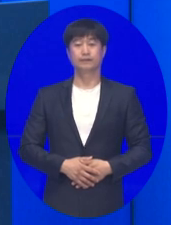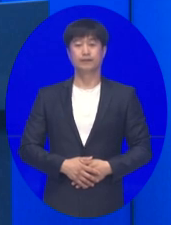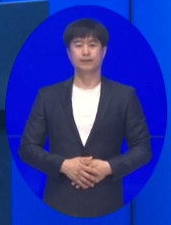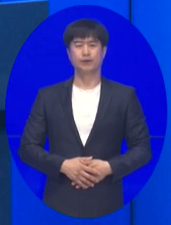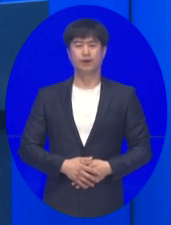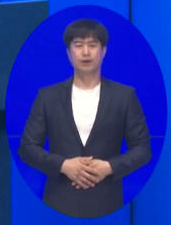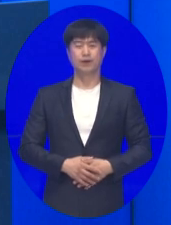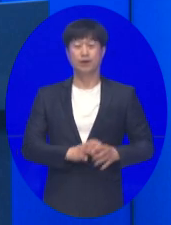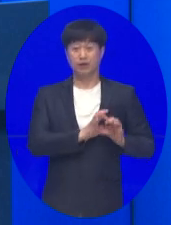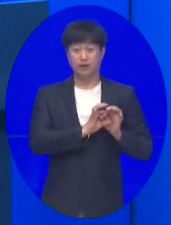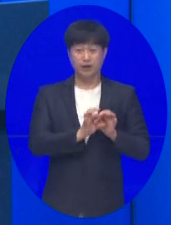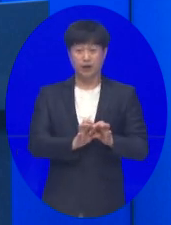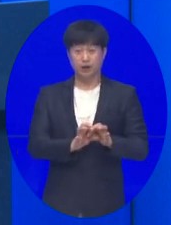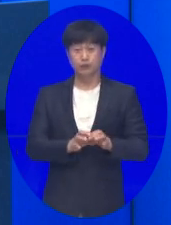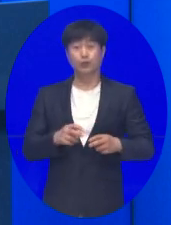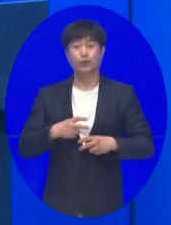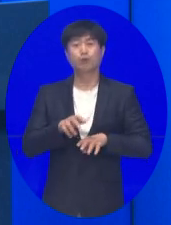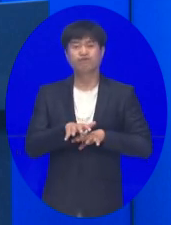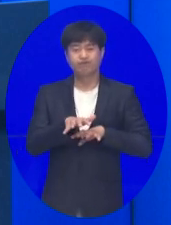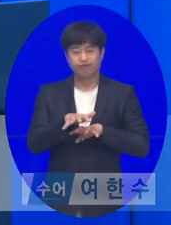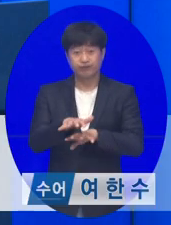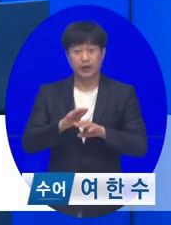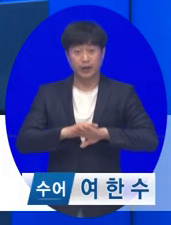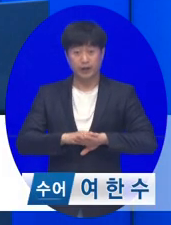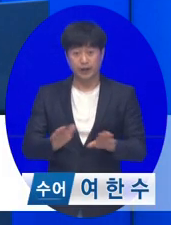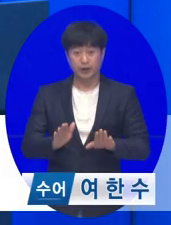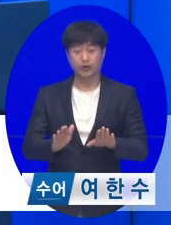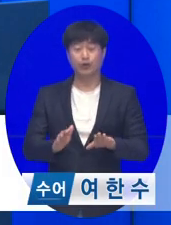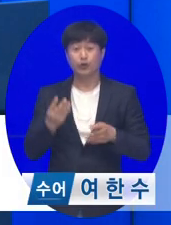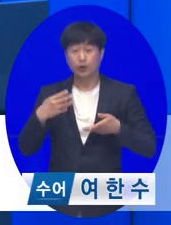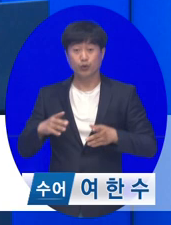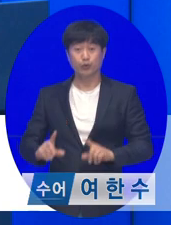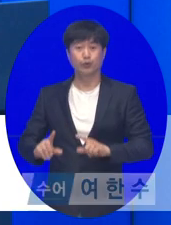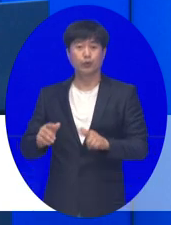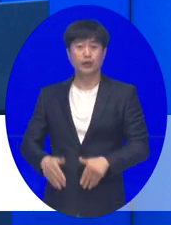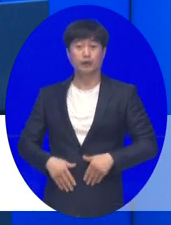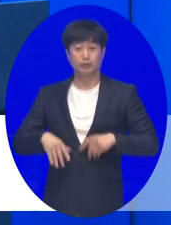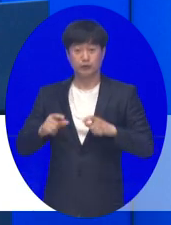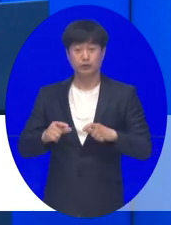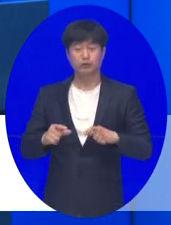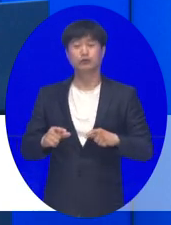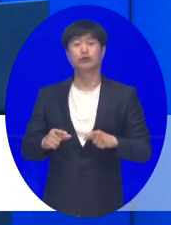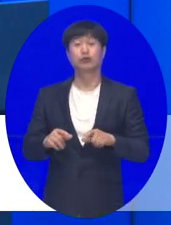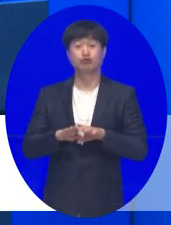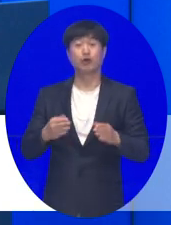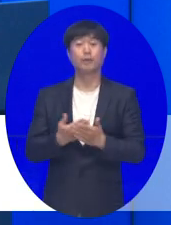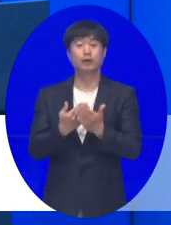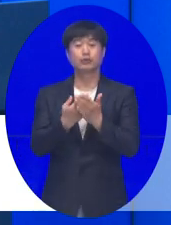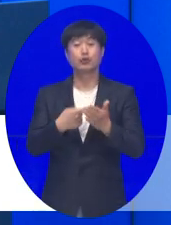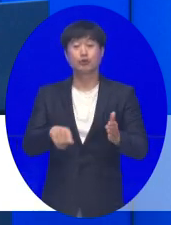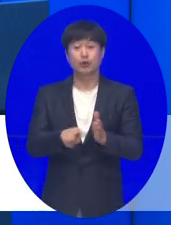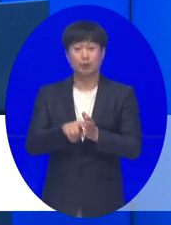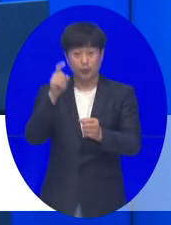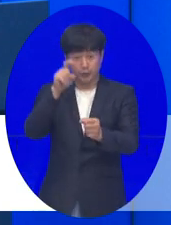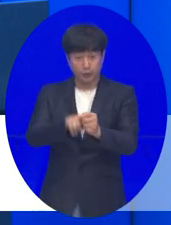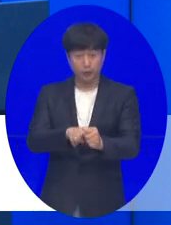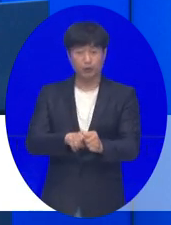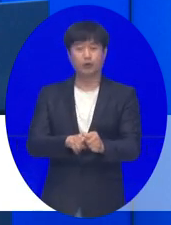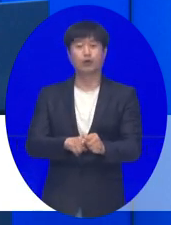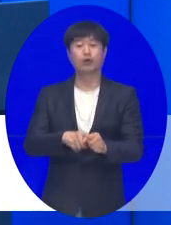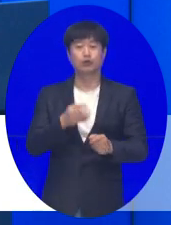만성적인 교통 정체를 해소하고 경기 동남권 지역의 균형발전을 위해 서울 양평 고속도로가 추진됐죠